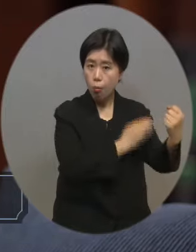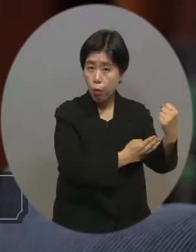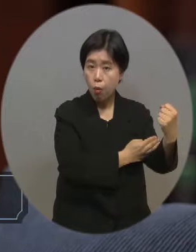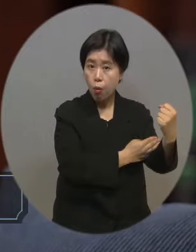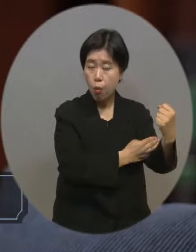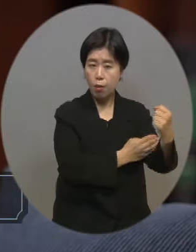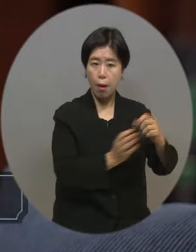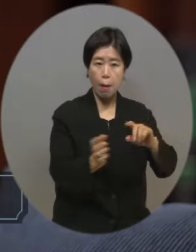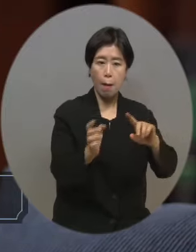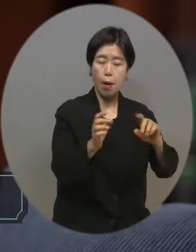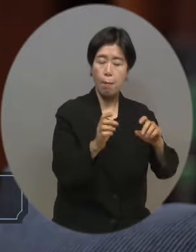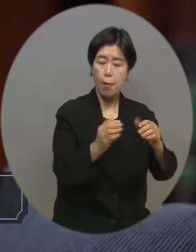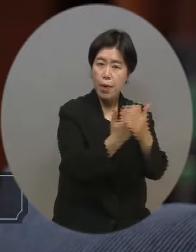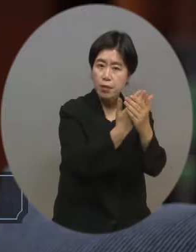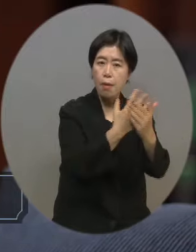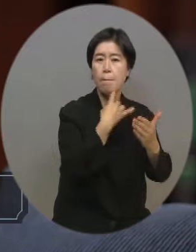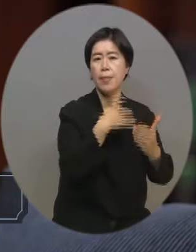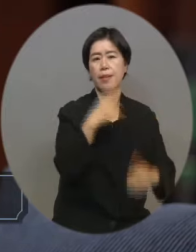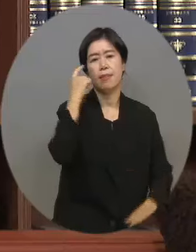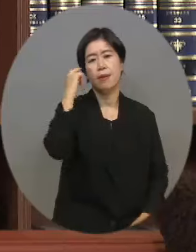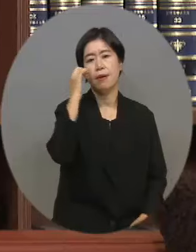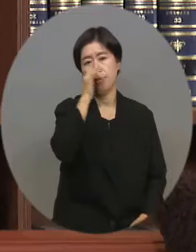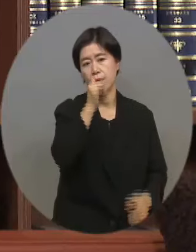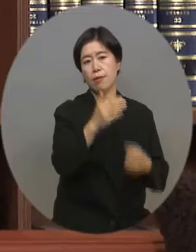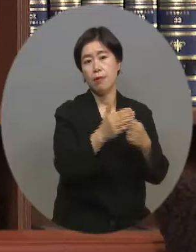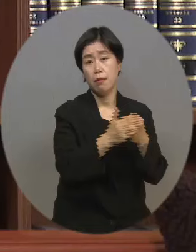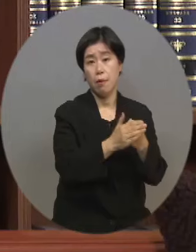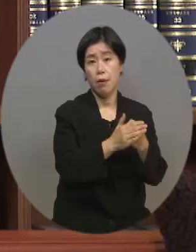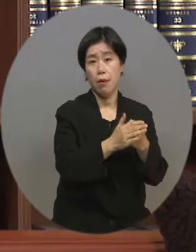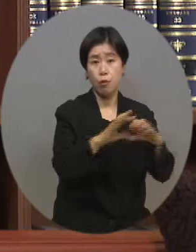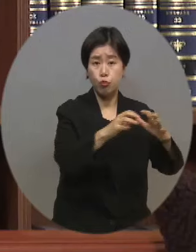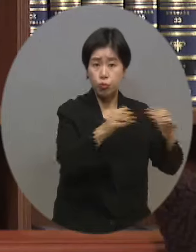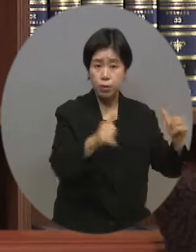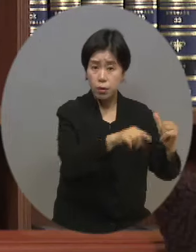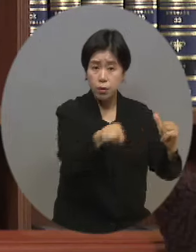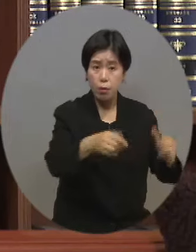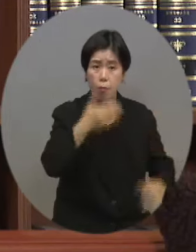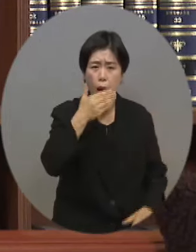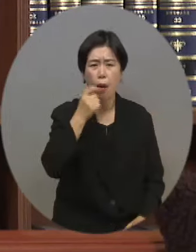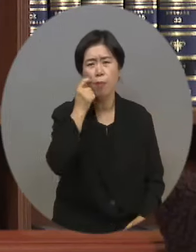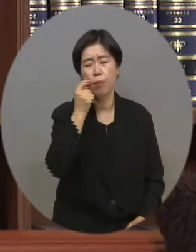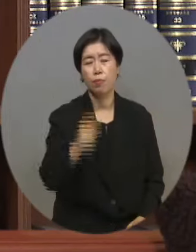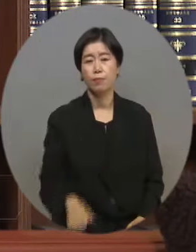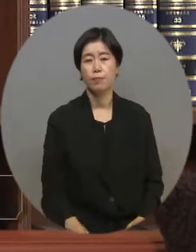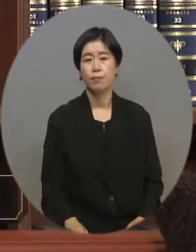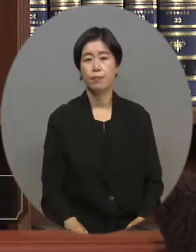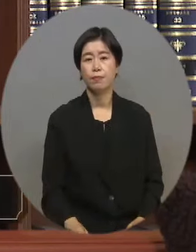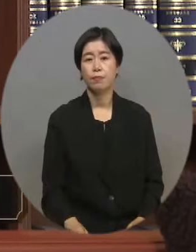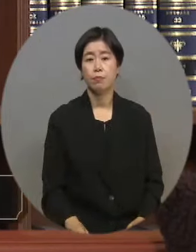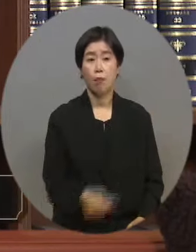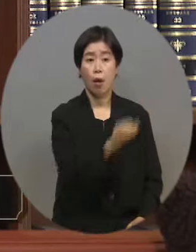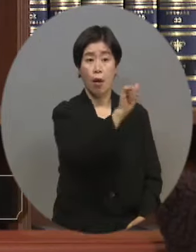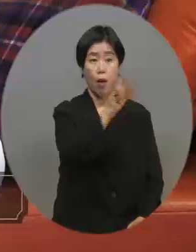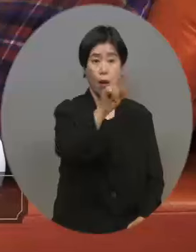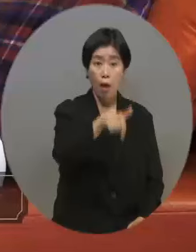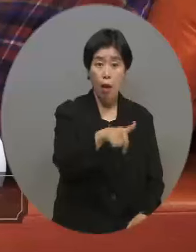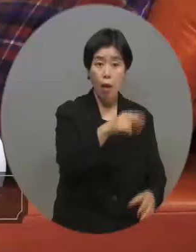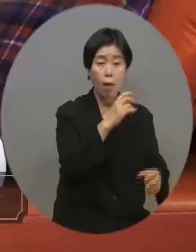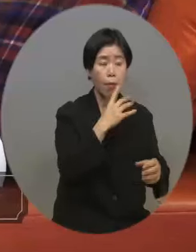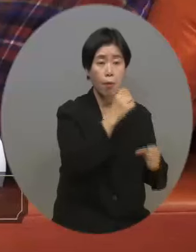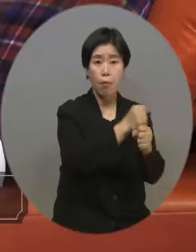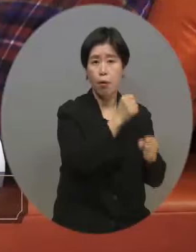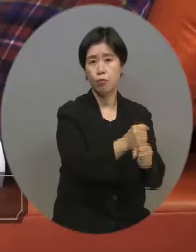못 먹는 국민들한테 핵폭탄 만들어주고 있는 것이죠. 핵 얘기가 나와서 말인데 어떻게 보면 이 말도 안 되는 외교, 이